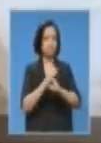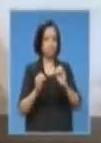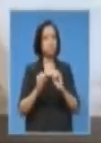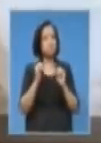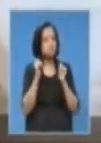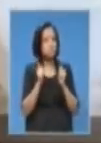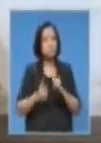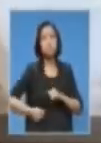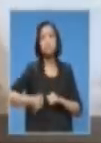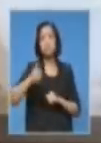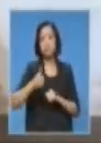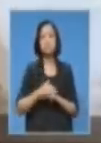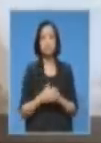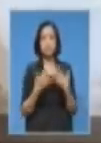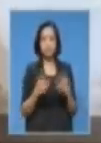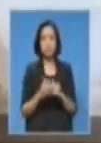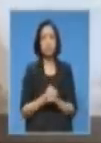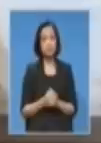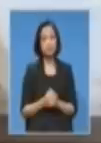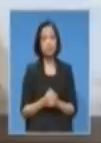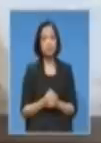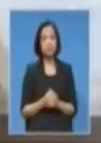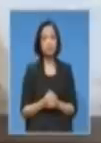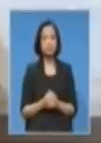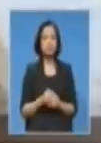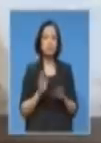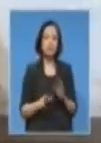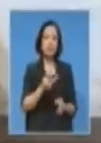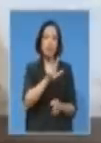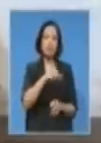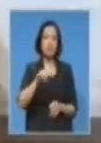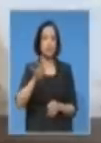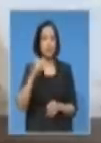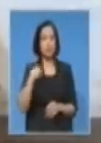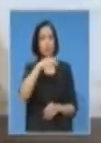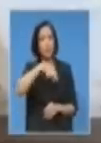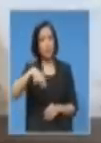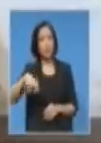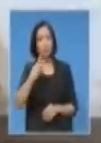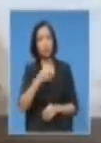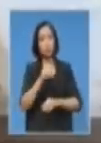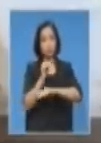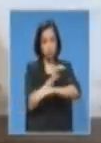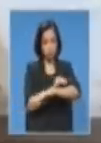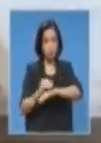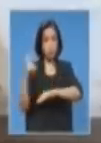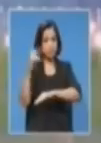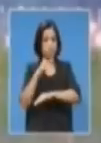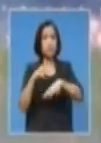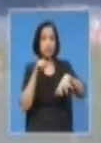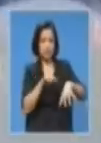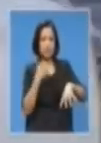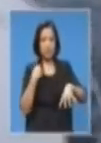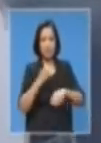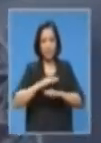การพัฒนานั้นเราจะเน้น อย่างน้อย 3-4 แห่งดังนี้ครับแห่งแรกคือที่สุวรรณภูมิเราจะมีการสร้างท